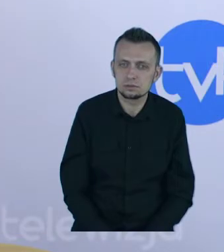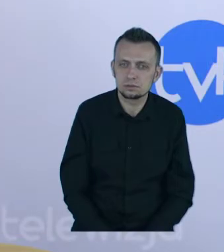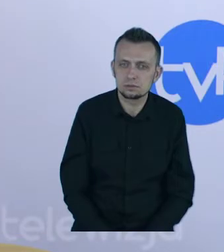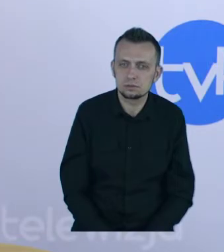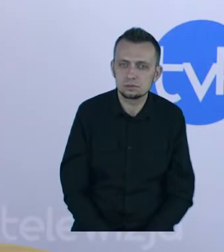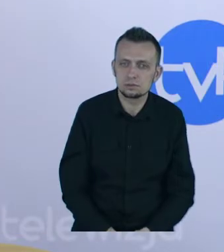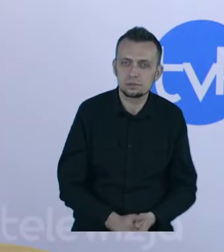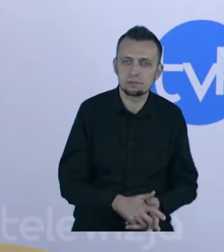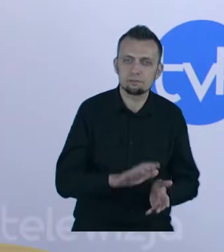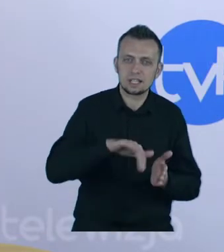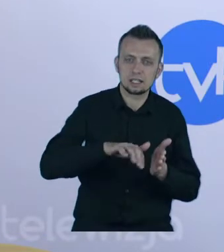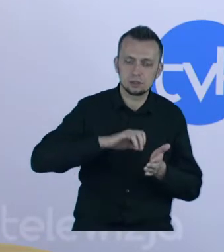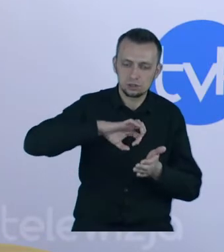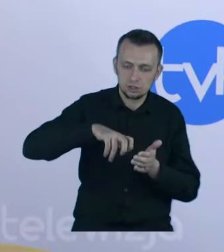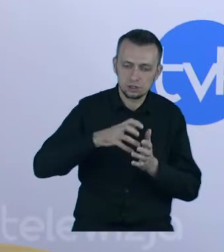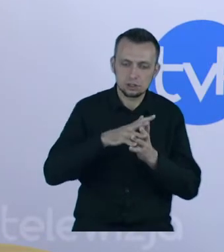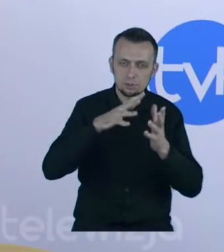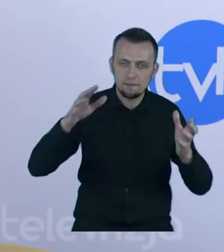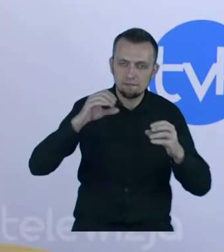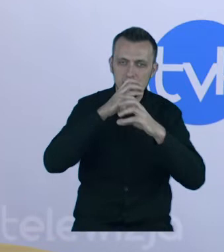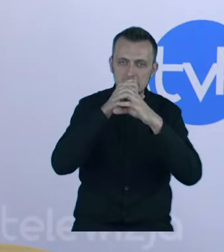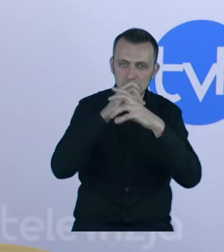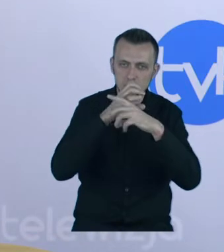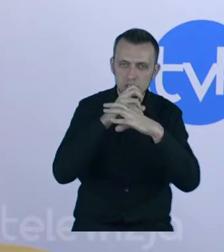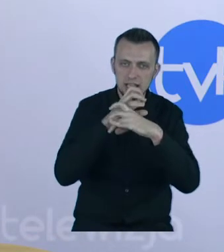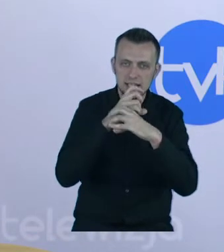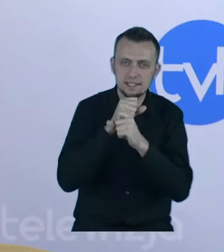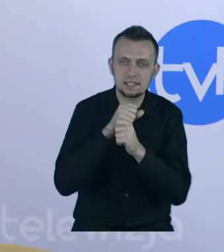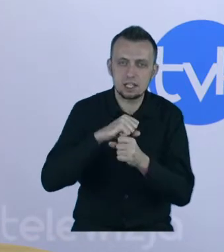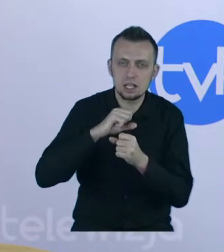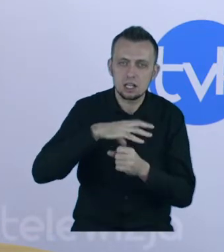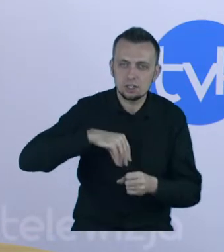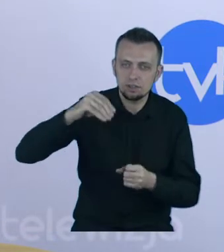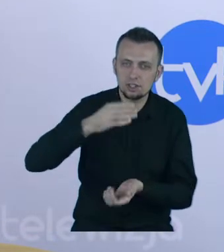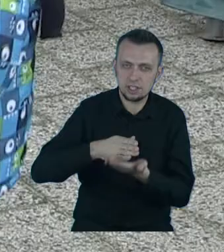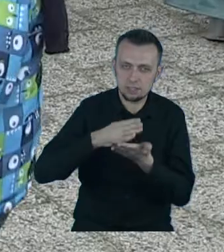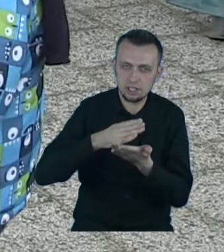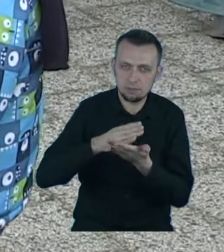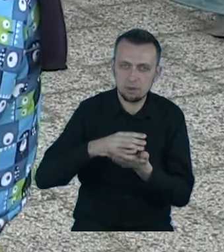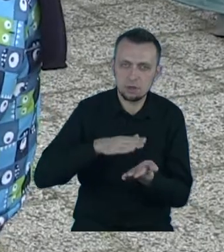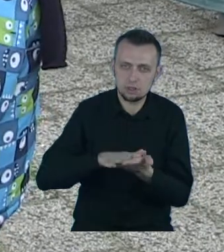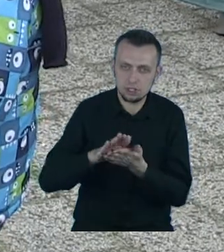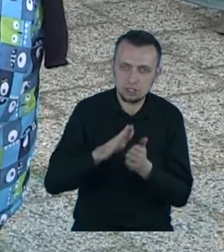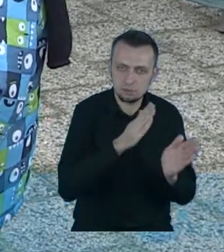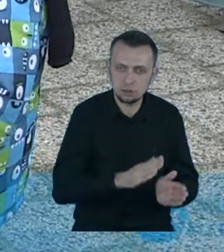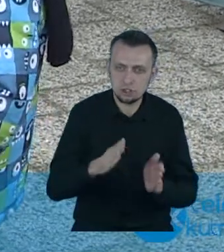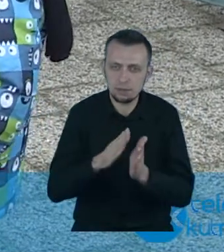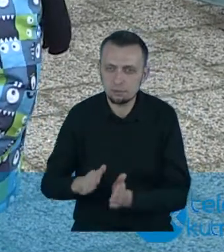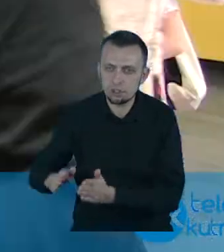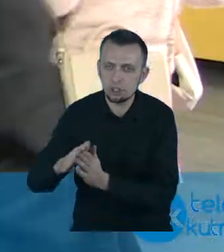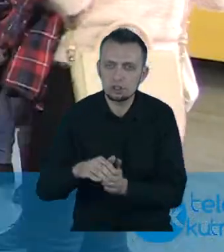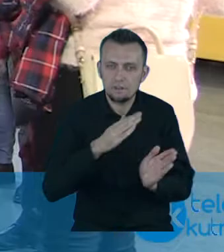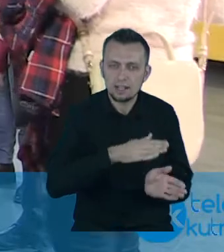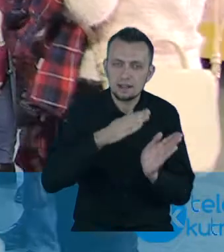Kutnowski Sztab Wielkiej Orkiestry Świątecznej Pomocy rozpoczyna przygotowania do 27 finału. Kutnowski Sztab Wielkiej